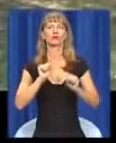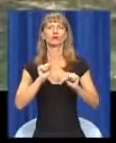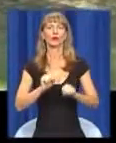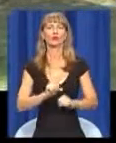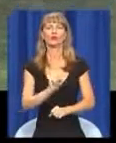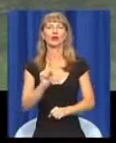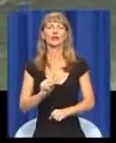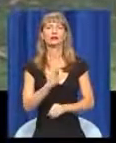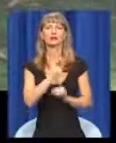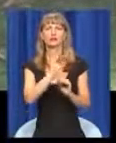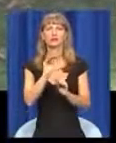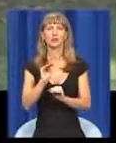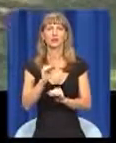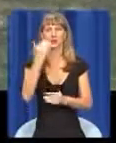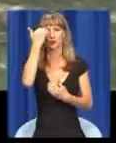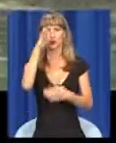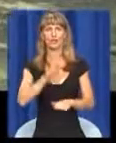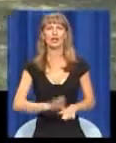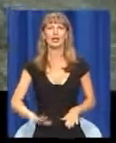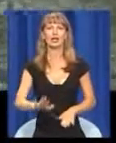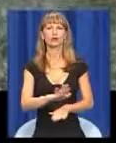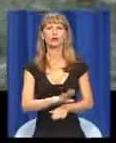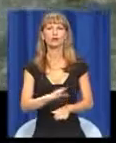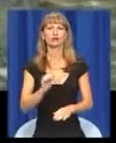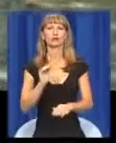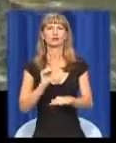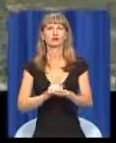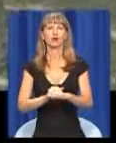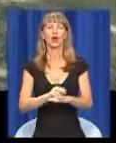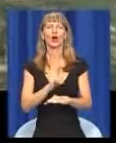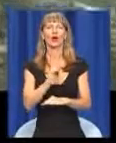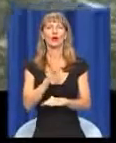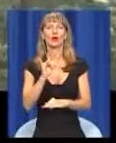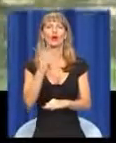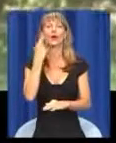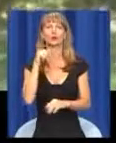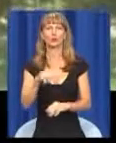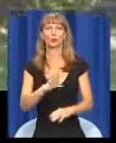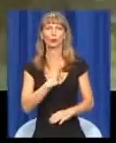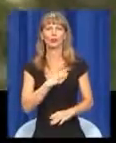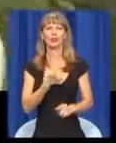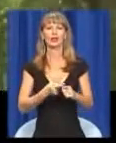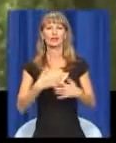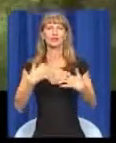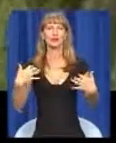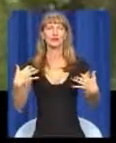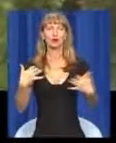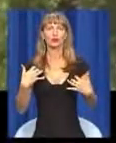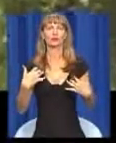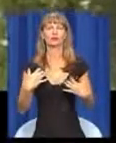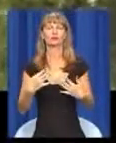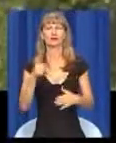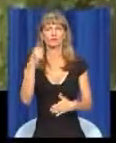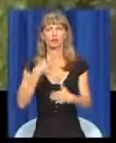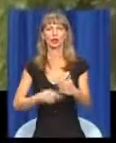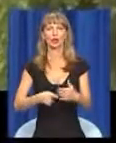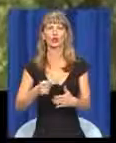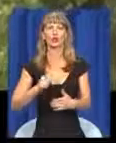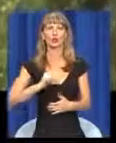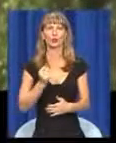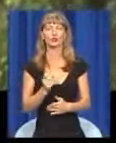годинами обнюхувати незнайому територію, з'ясовуючи, хто і коли тут бував. Ці тварини – вірні супутники та надійні